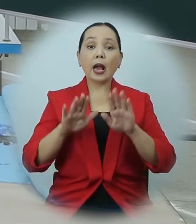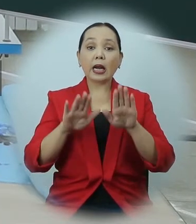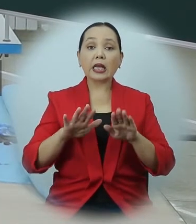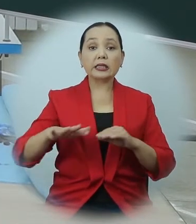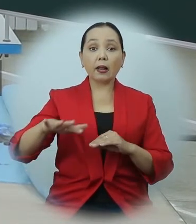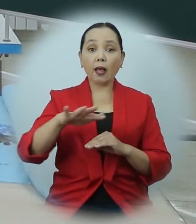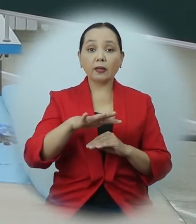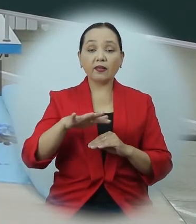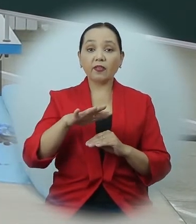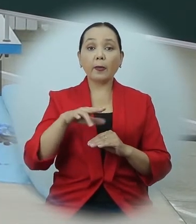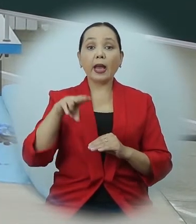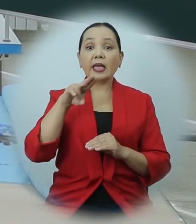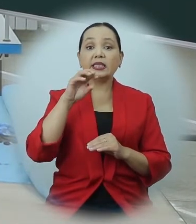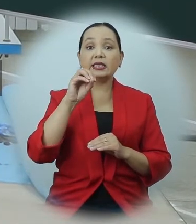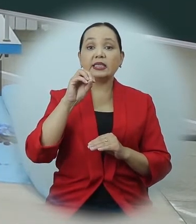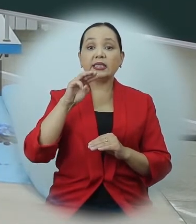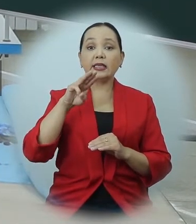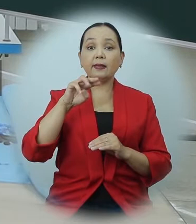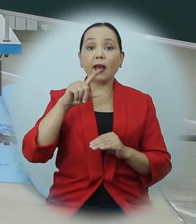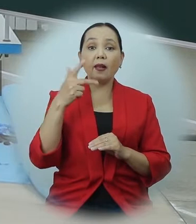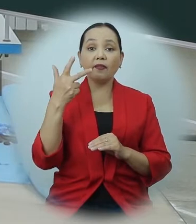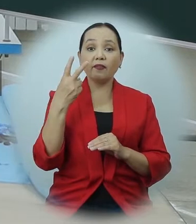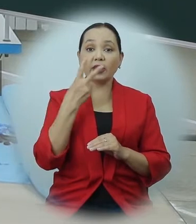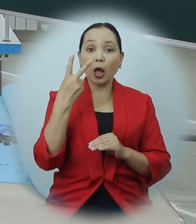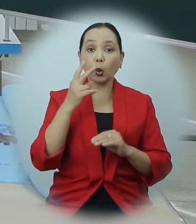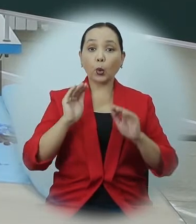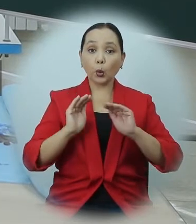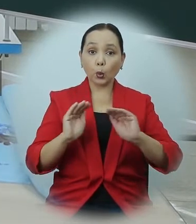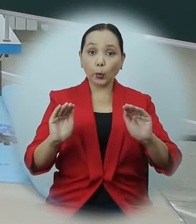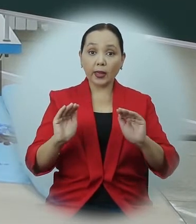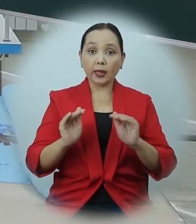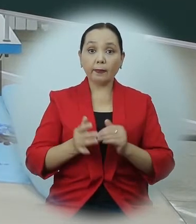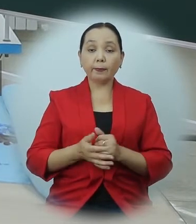раскладываем деталь вторую юбки.